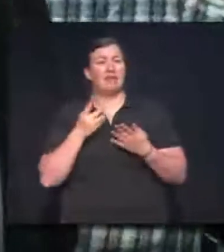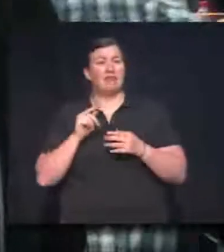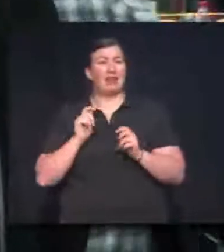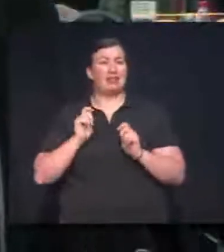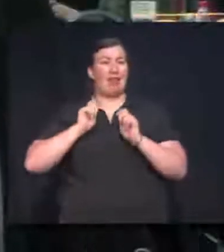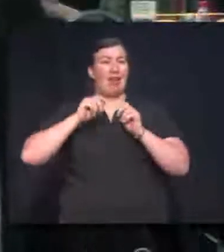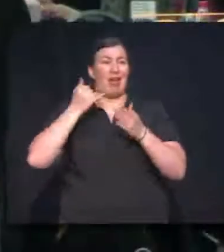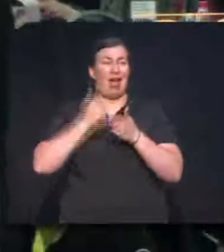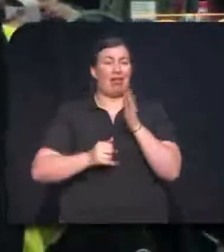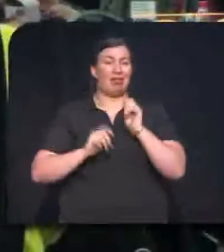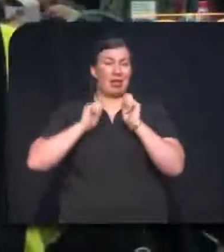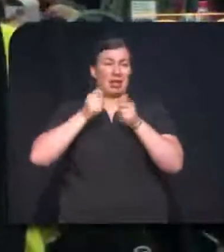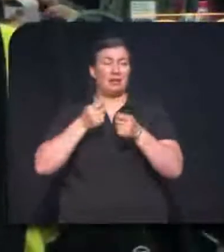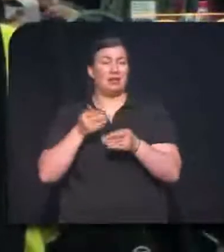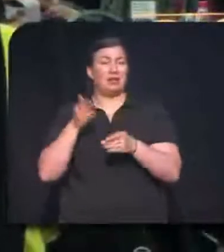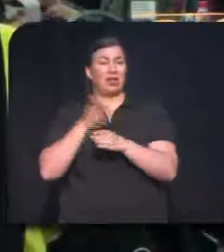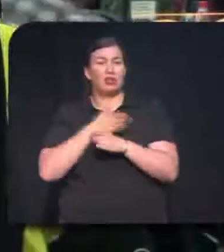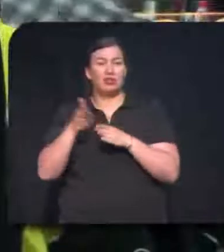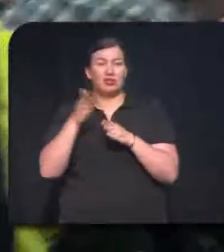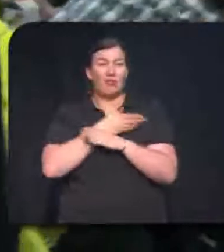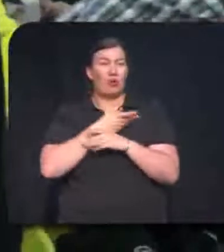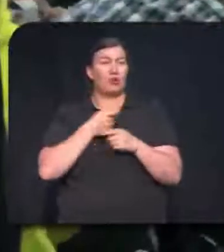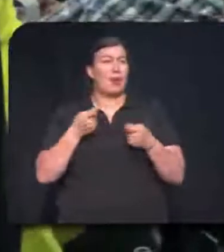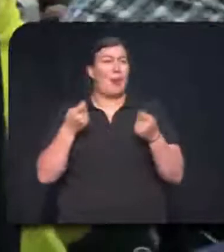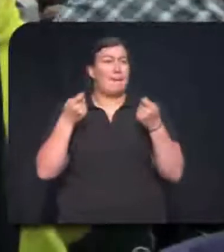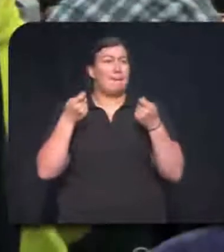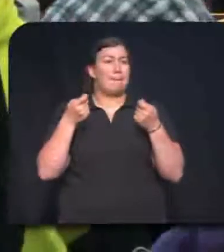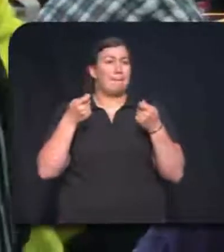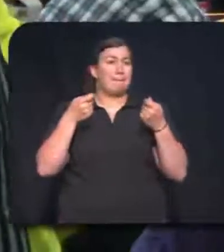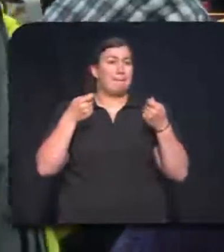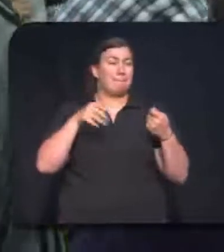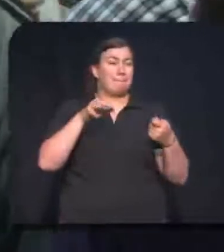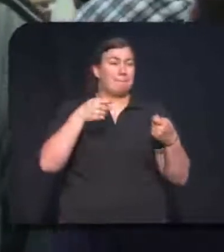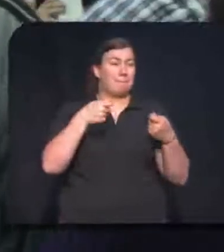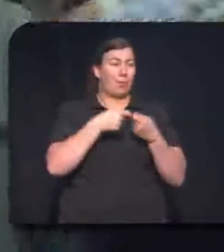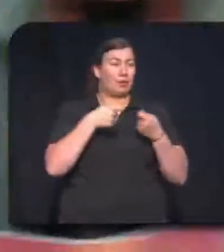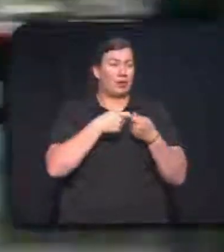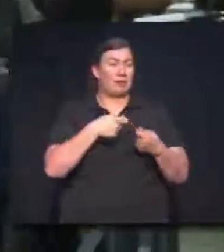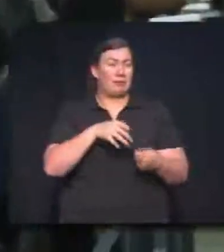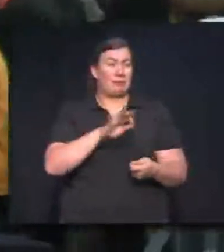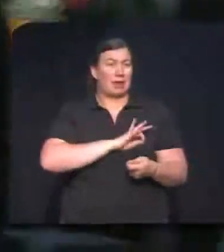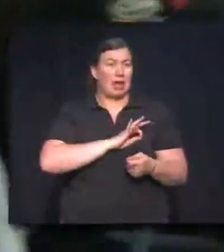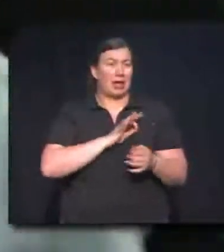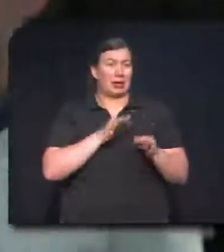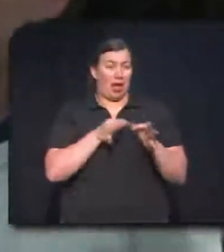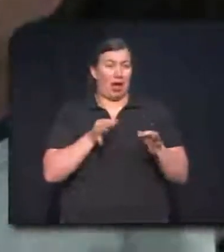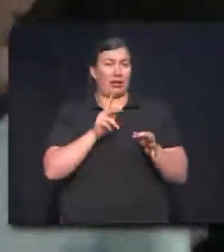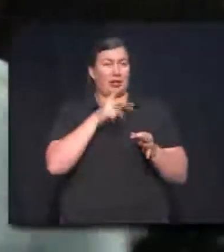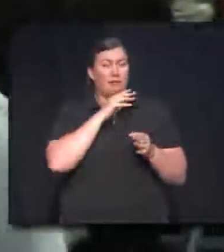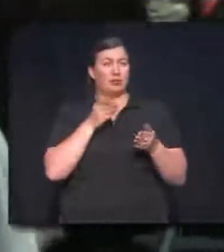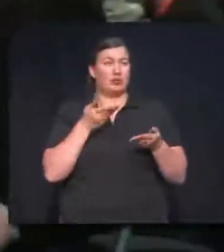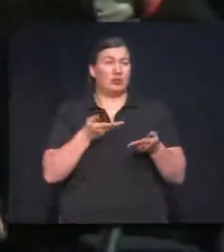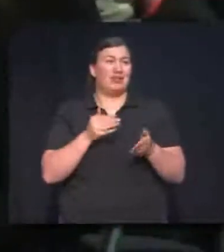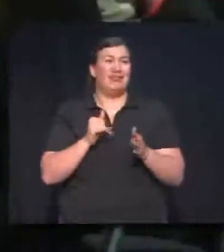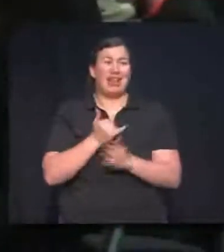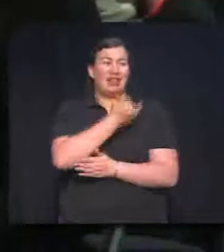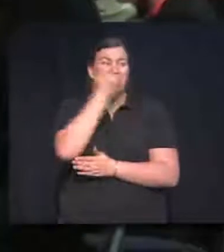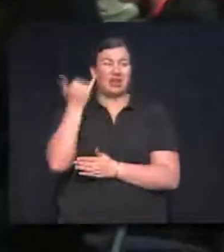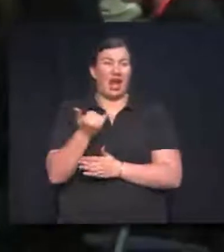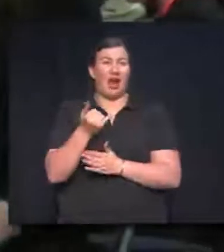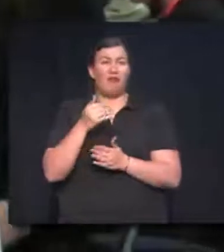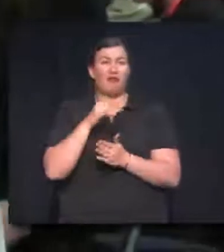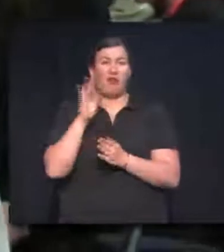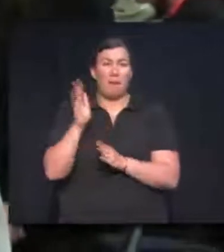zwischen den Partei Tagen verbindliche Beschlüsse fassen können es darf nie wieder passieren dass wir ein ganzes Jahr verstreichen lassen ohne uns